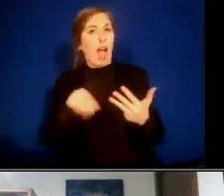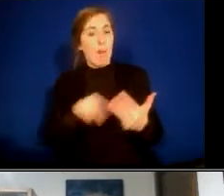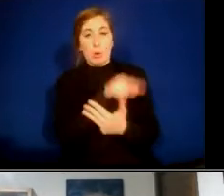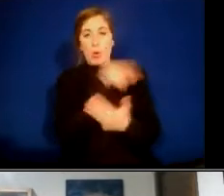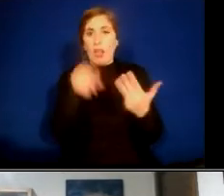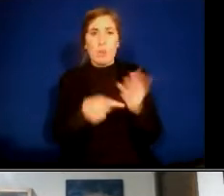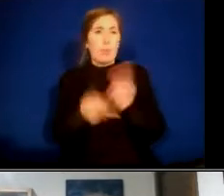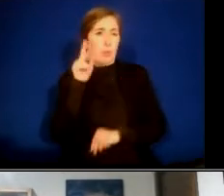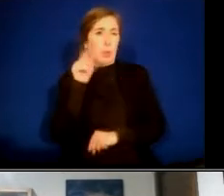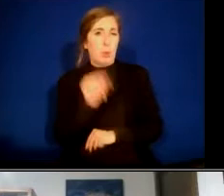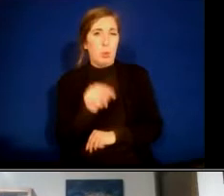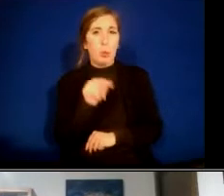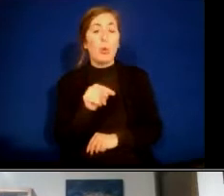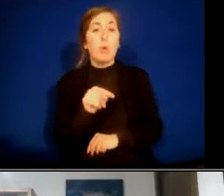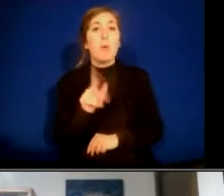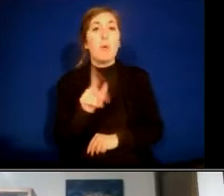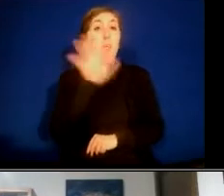mi pare di capire, siano un po'